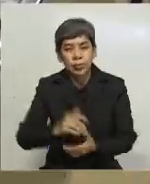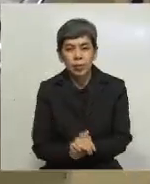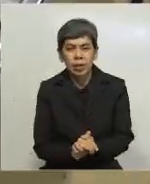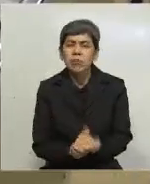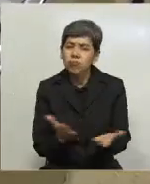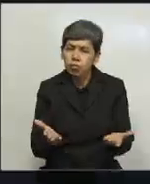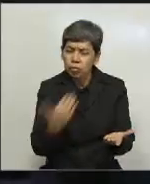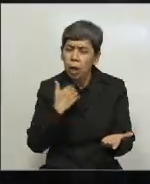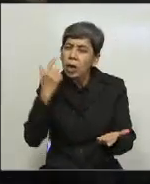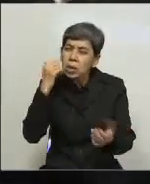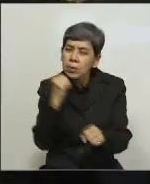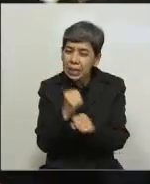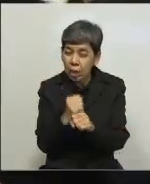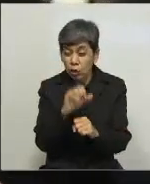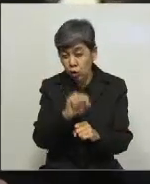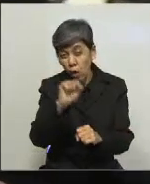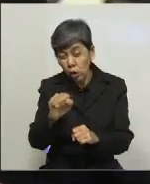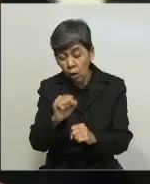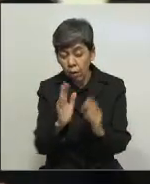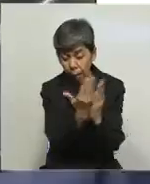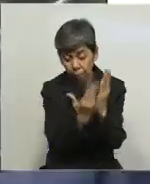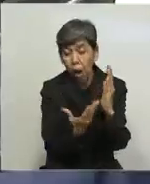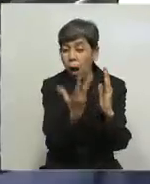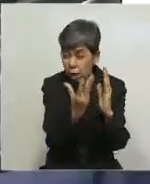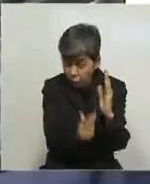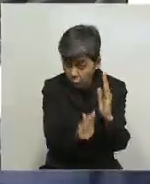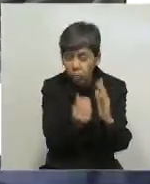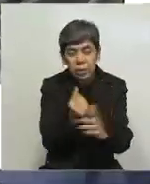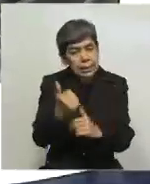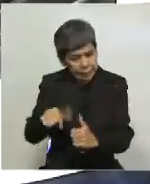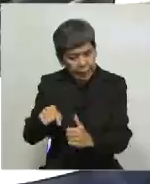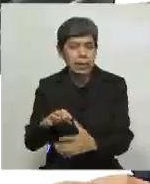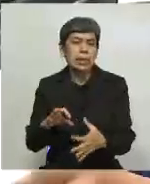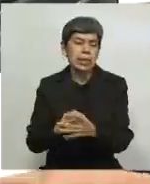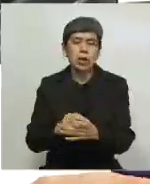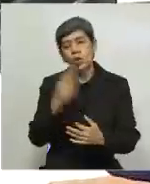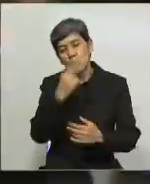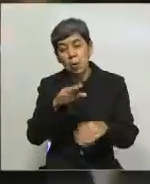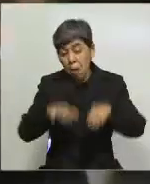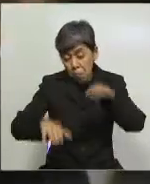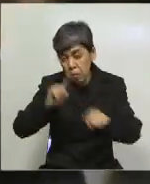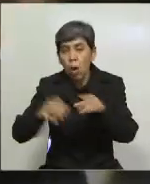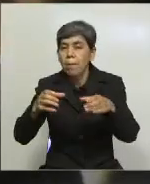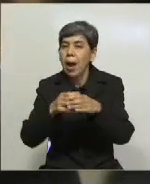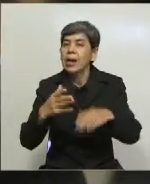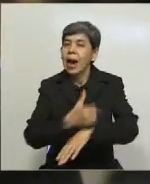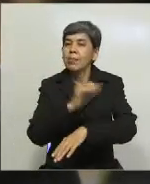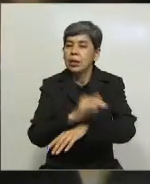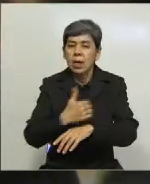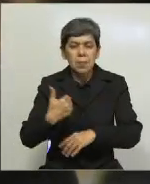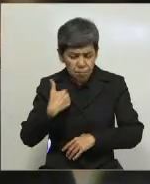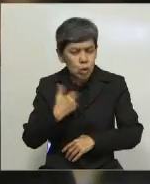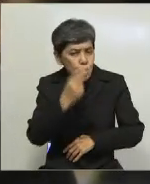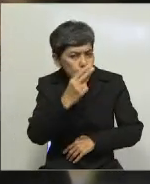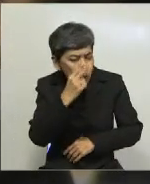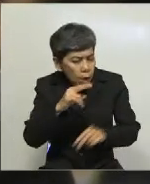อย่างไรก็ตามแม้จำนวนส.ส.เขตจะลดลงส่งผลต่อความได้เปรียบเสียเปรียบของพรรคแต่ก็ยังมี